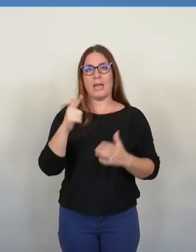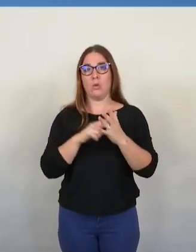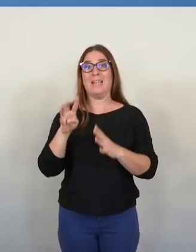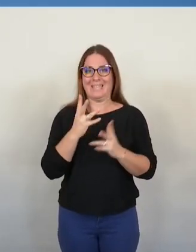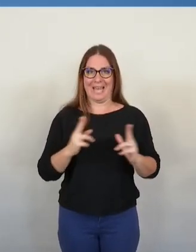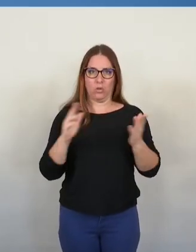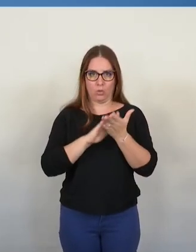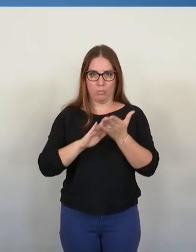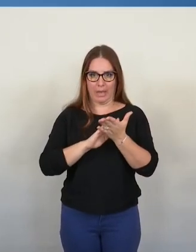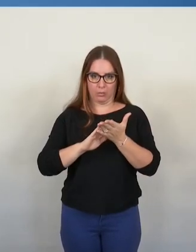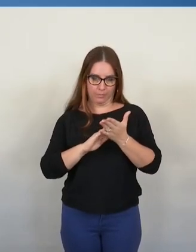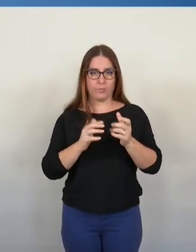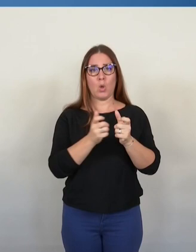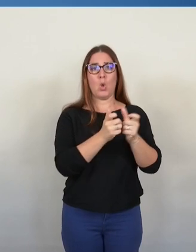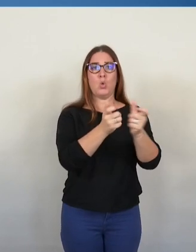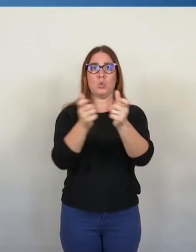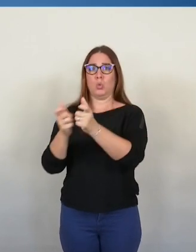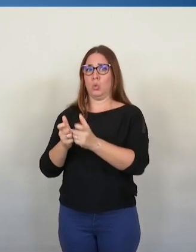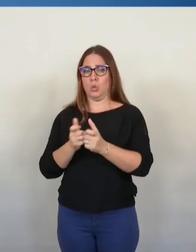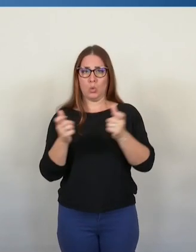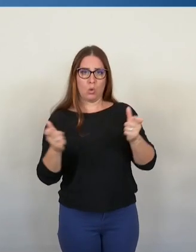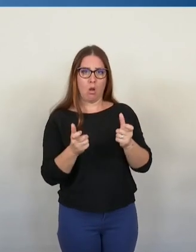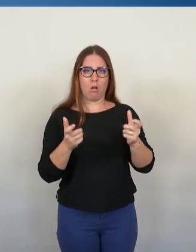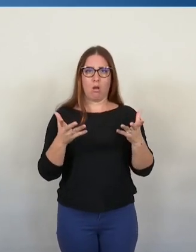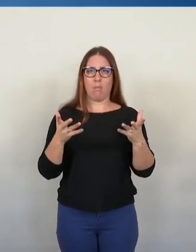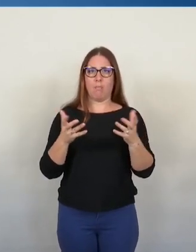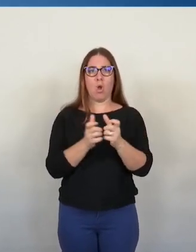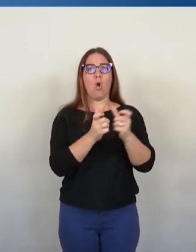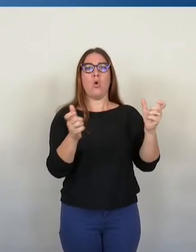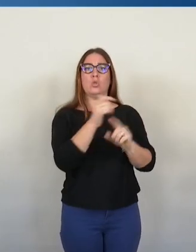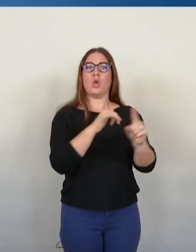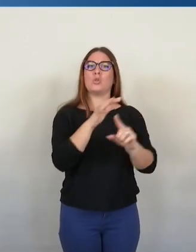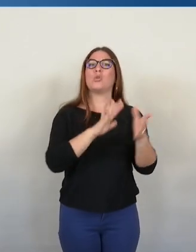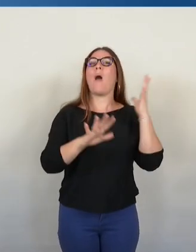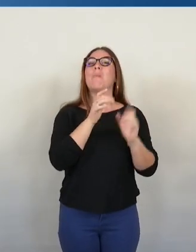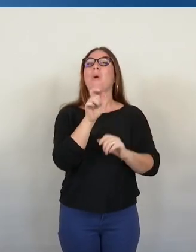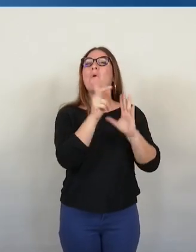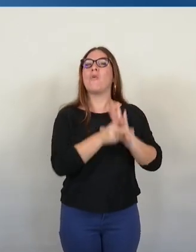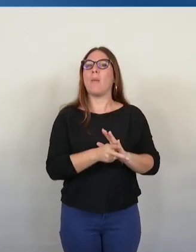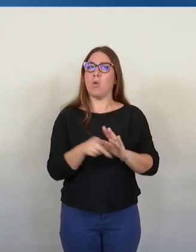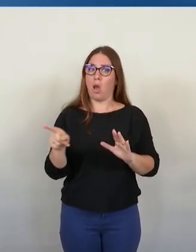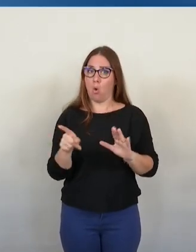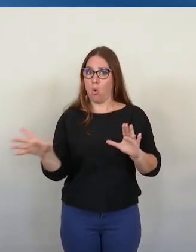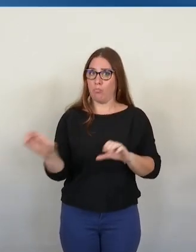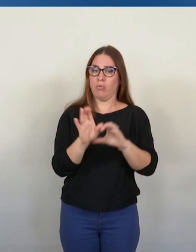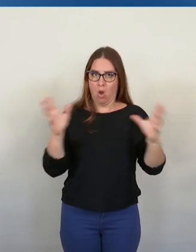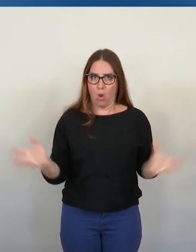c'est sont des structures qui sont venu redynamiser l'action des centres sociaux on disait à l'époque sur nos